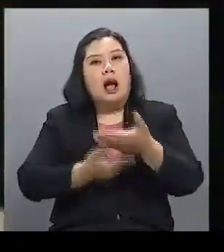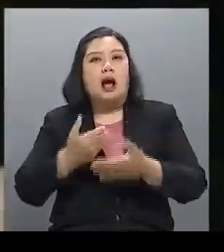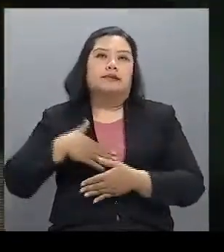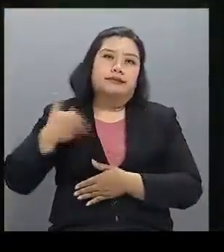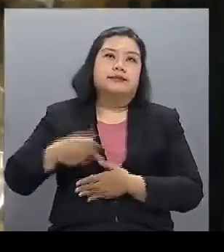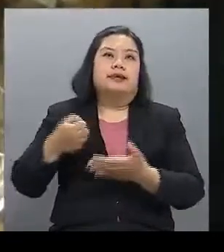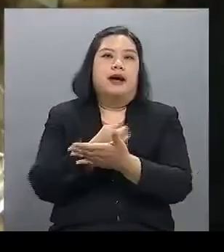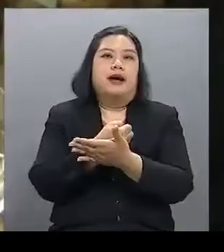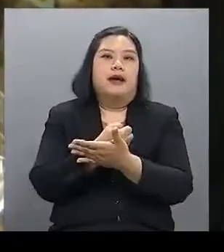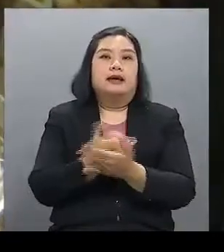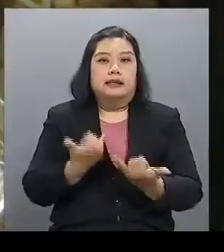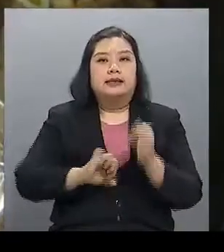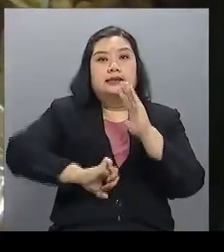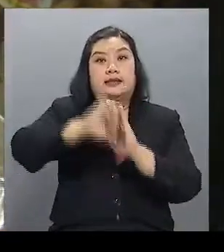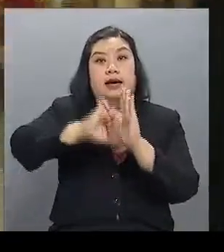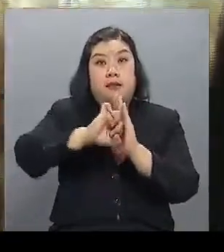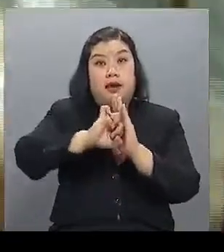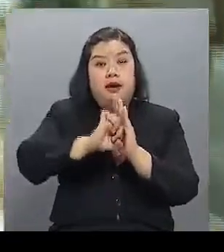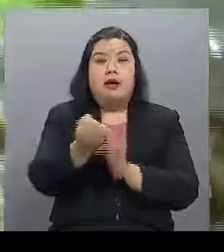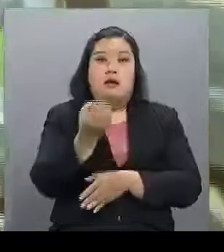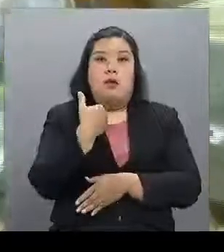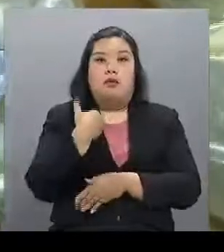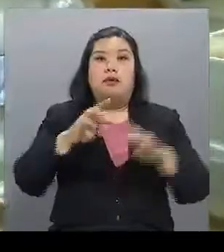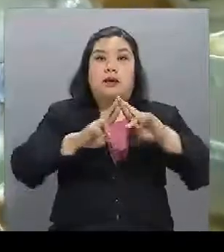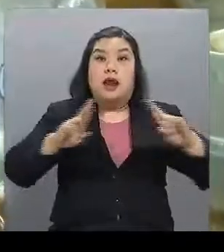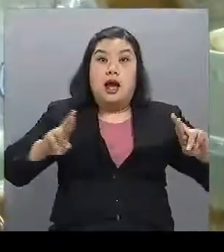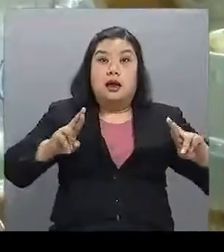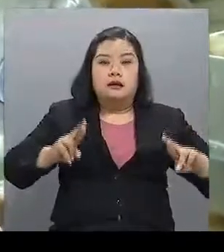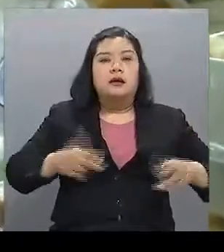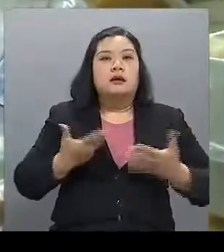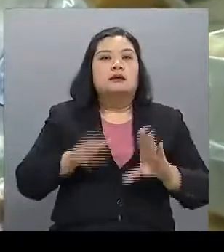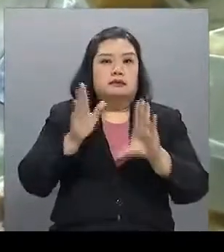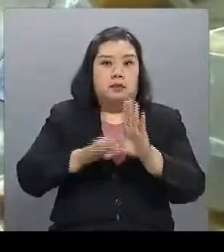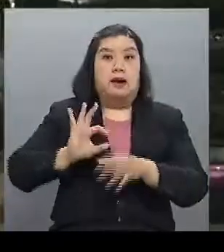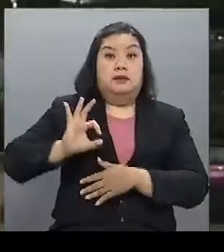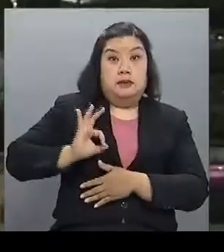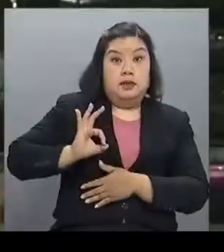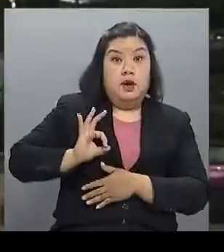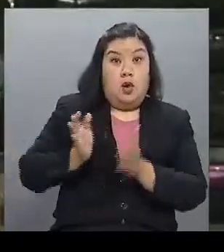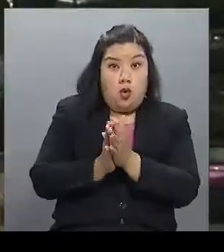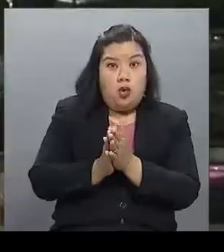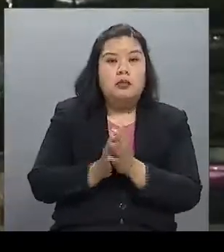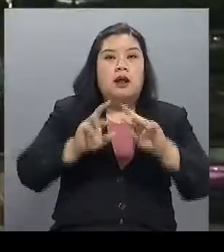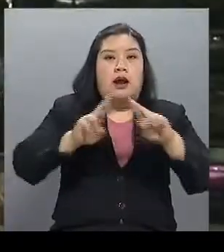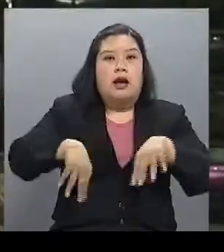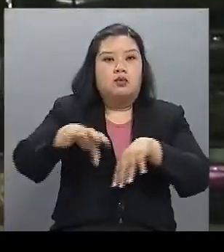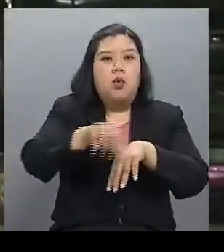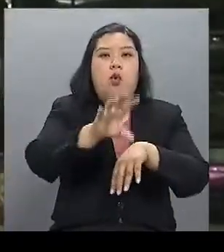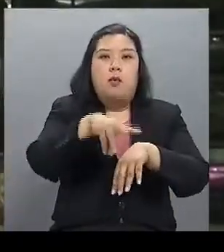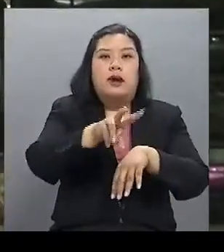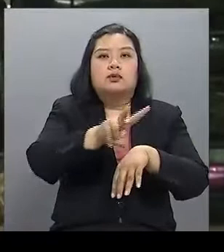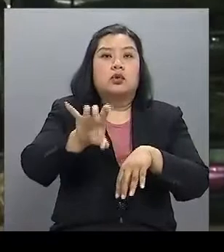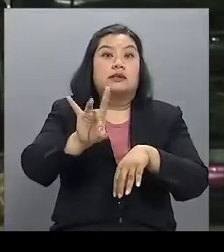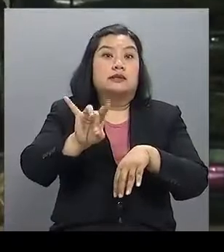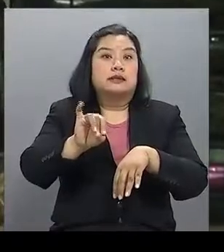ใหม่ล่าสุดนะคะมีรายงานว่าร้านค้าที่เข้าร่วมโครงการคนละครึ่งจำนวน 6,278 ร้านค้าถือว่ามากเป็นอัน